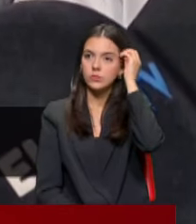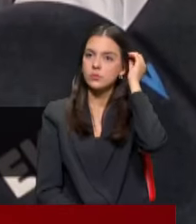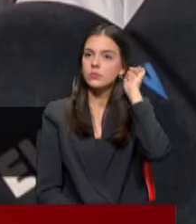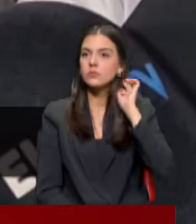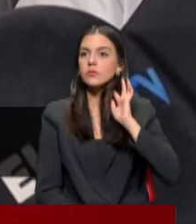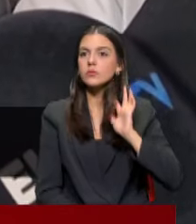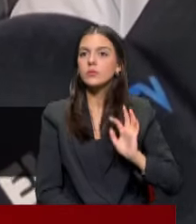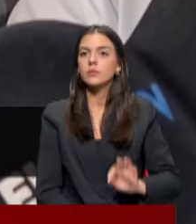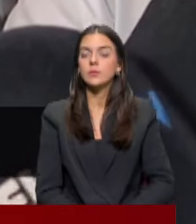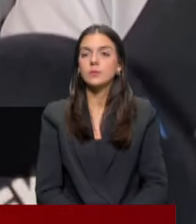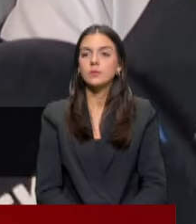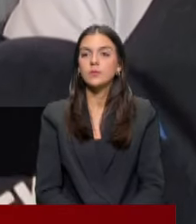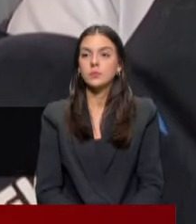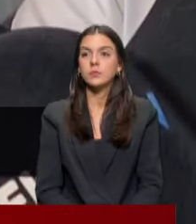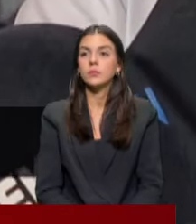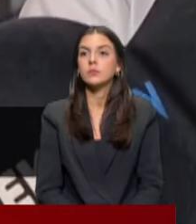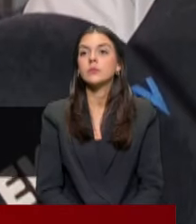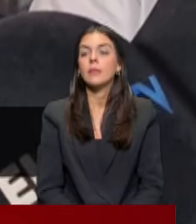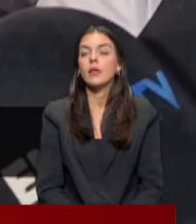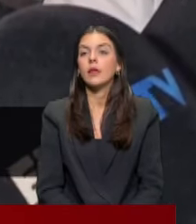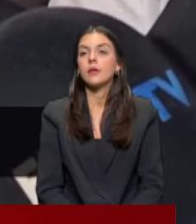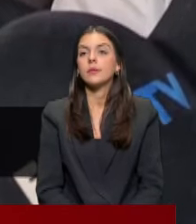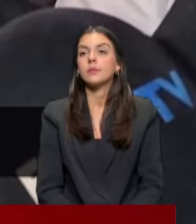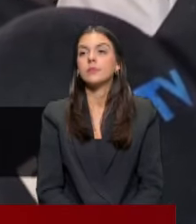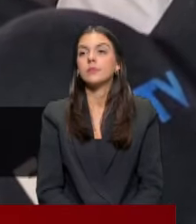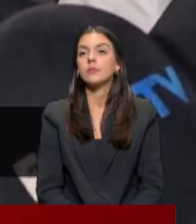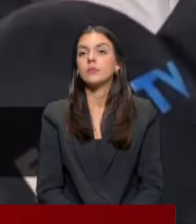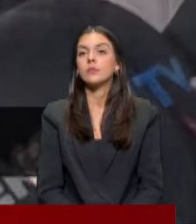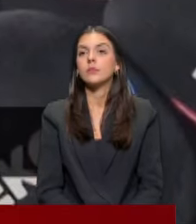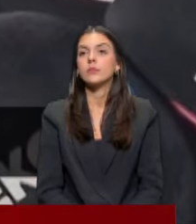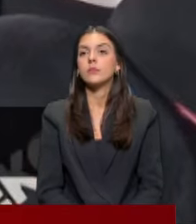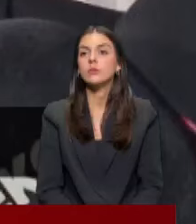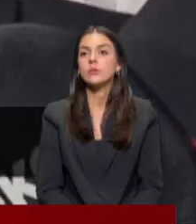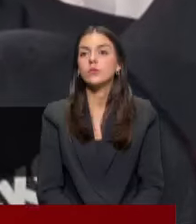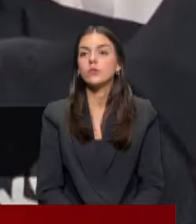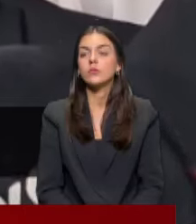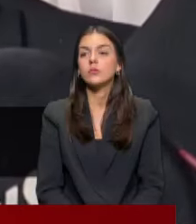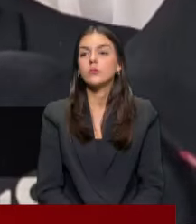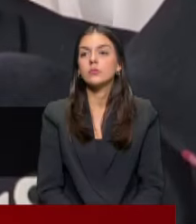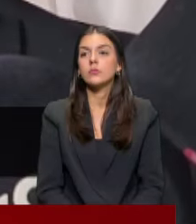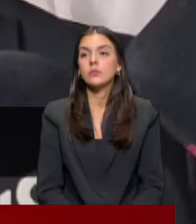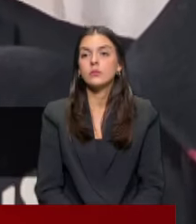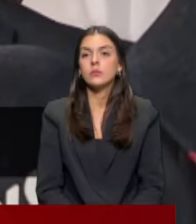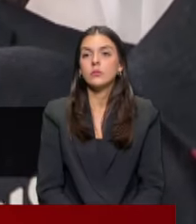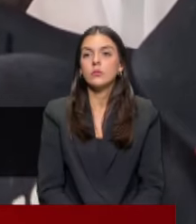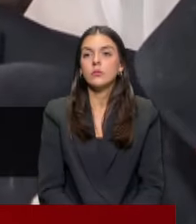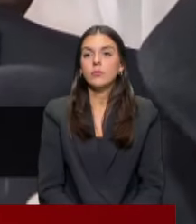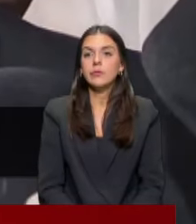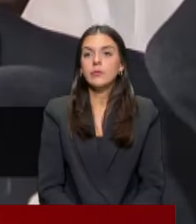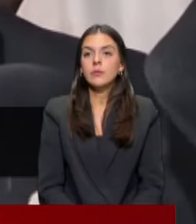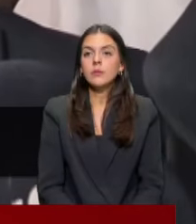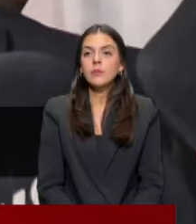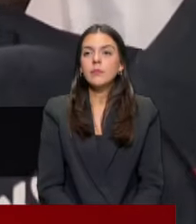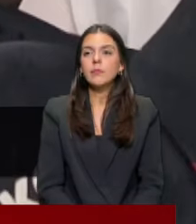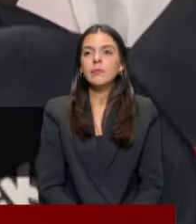edilmiş olsaydı, öldürme sebebi de sahiki de bir şekilde açığa çıkmış olurdu. 4 kişi öldürmeye iştirakten, diğerleri